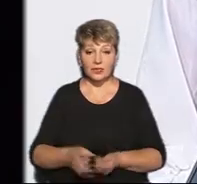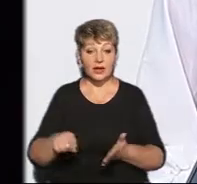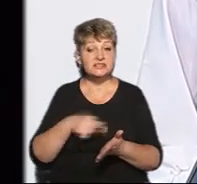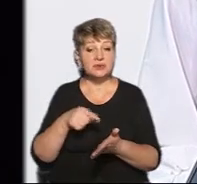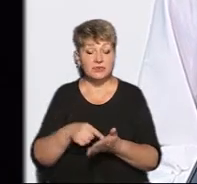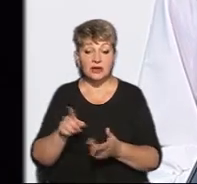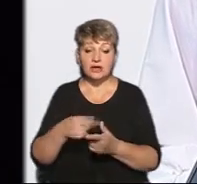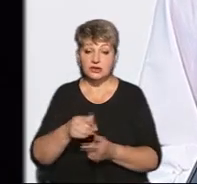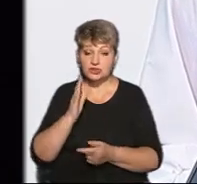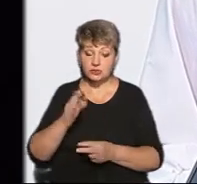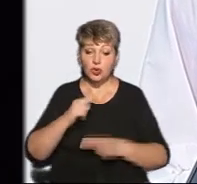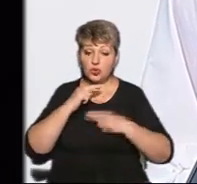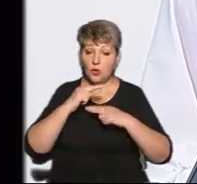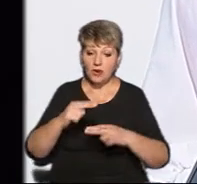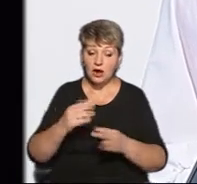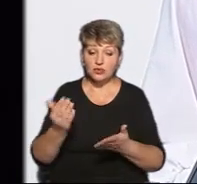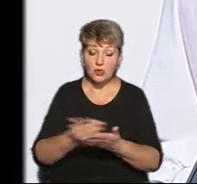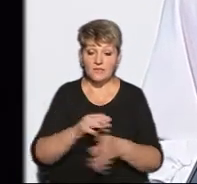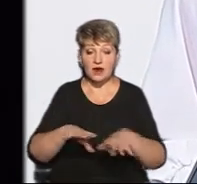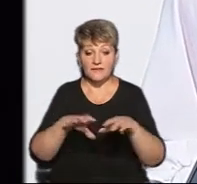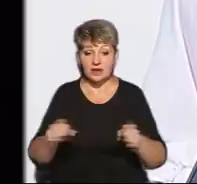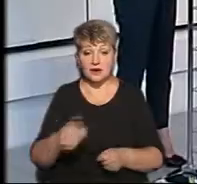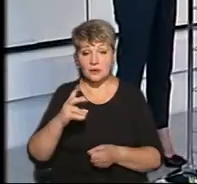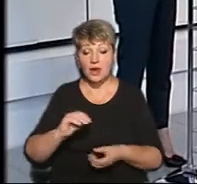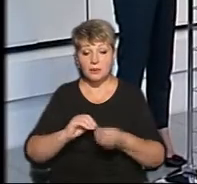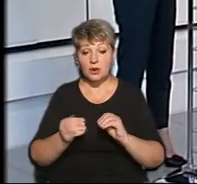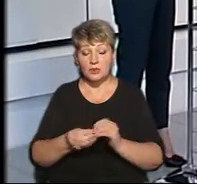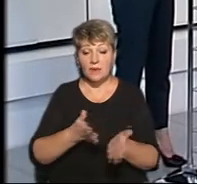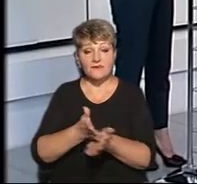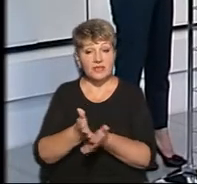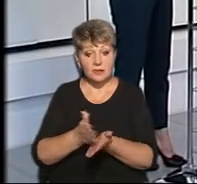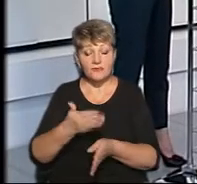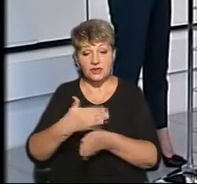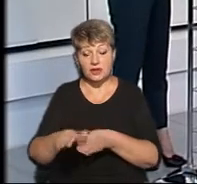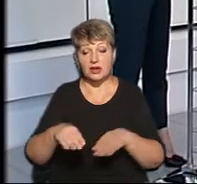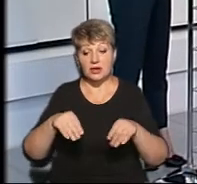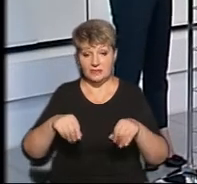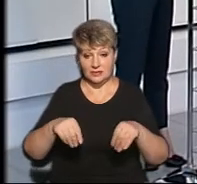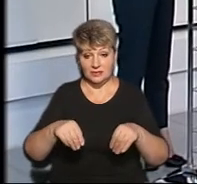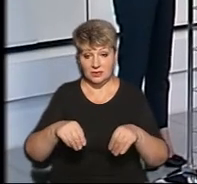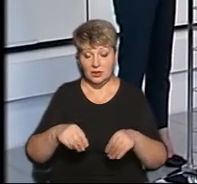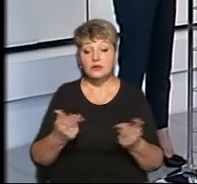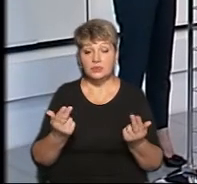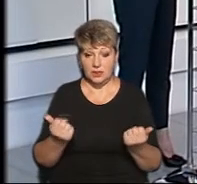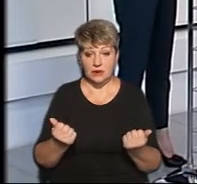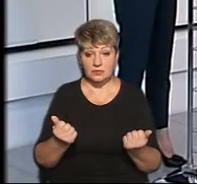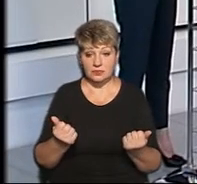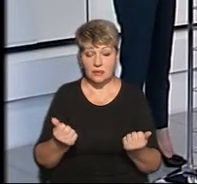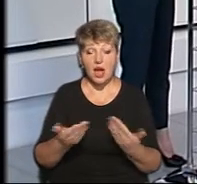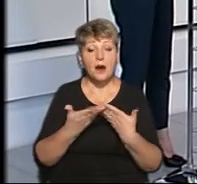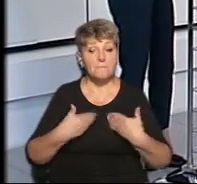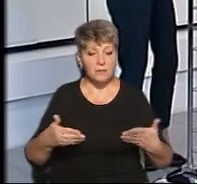Запитання, чи буде звертати уваги нова влада на проблеми ветеранів і виділяти їм земельні ділянки? Звичайно, але ви знаєте,